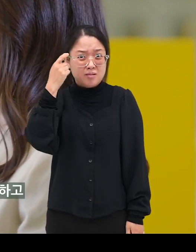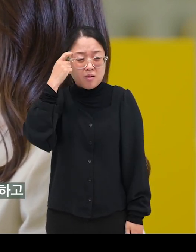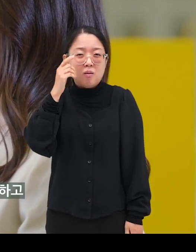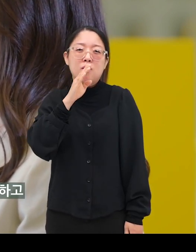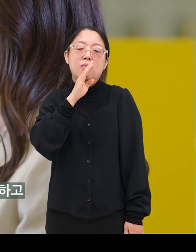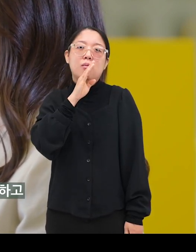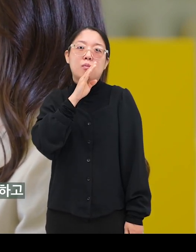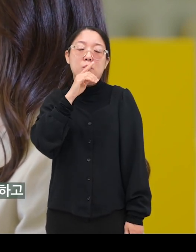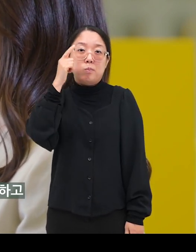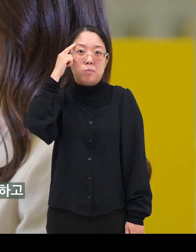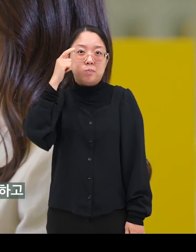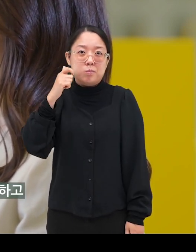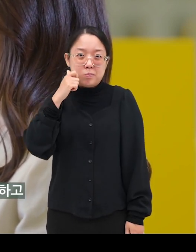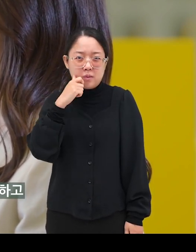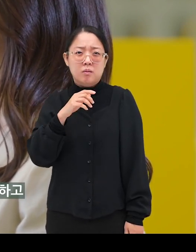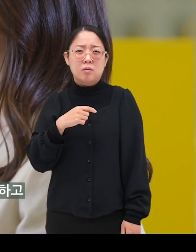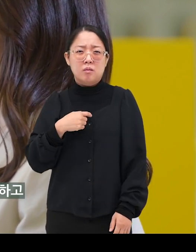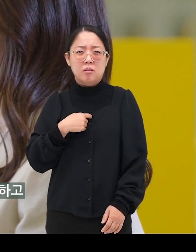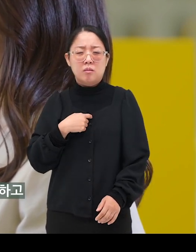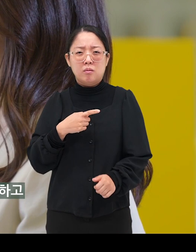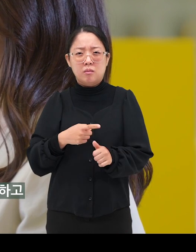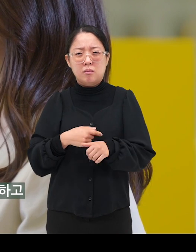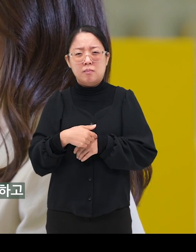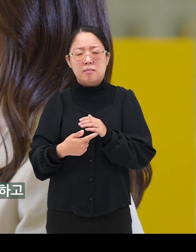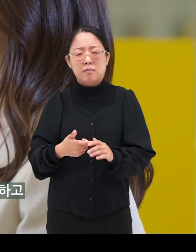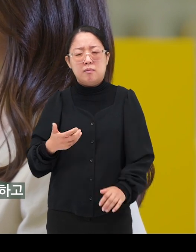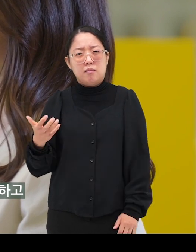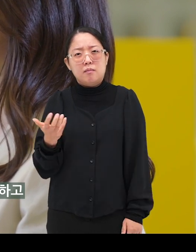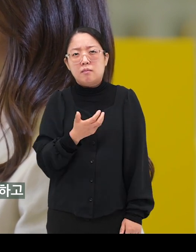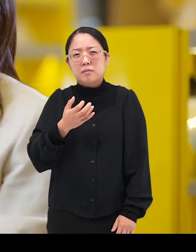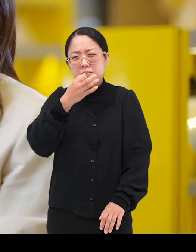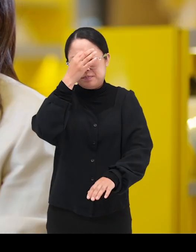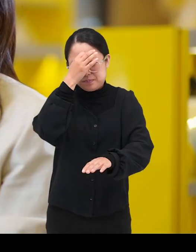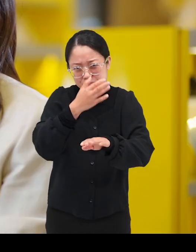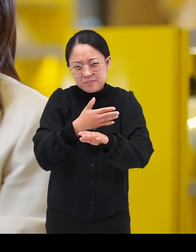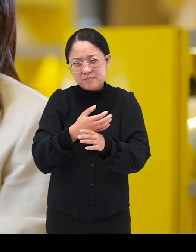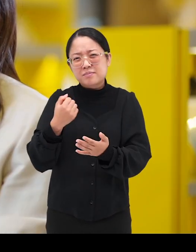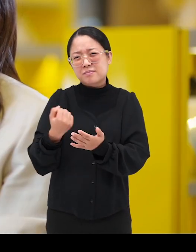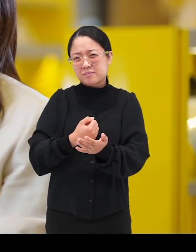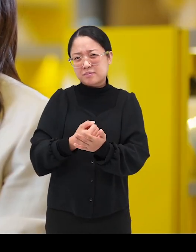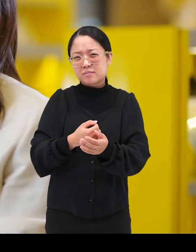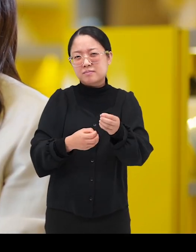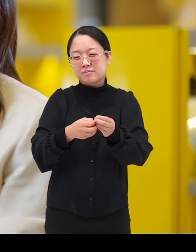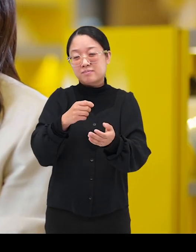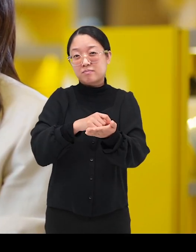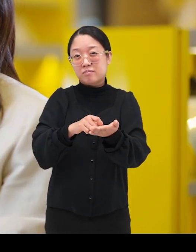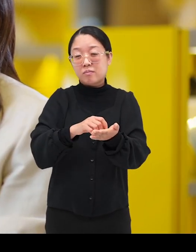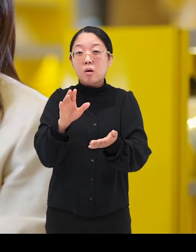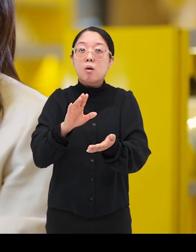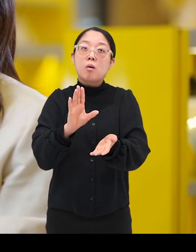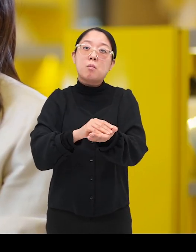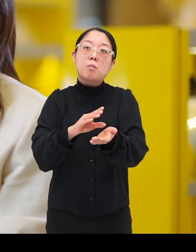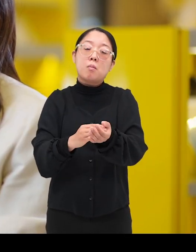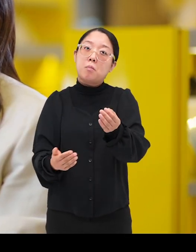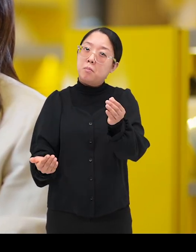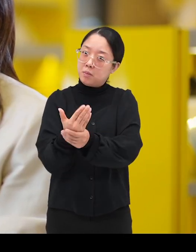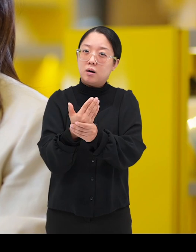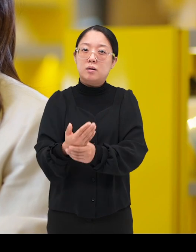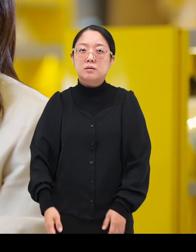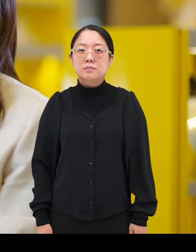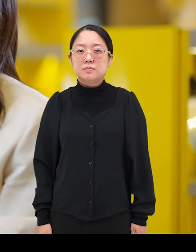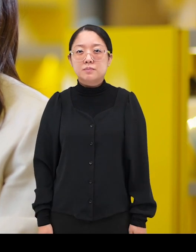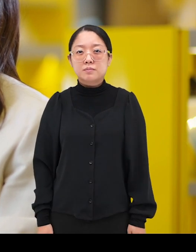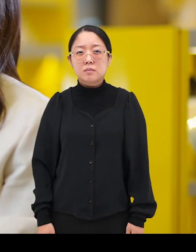아이들인데 그러지 못했다는 점에서 너무나 가슴이 아프고 미안하고, 또 더 안타까운 건 소설 속에서